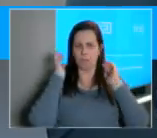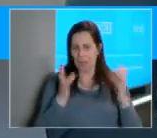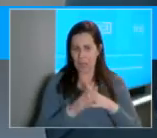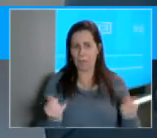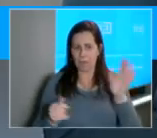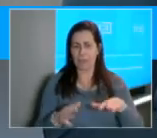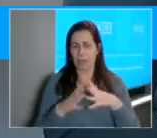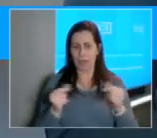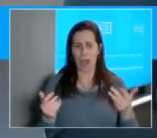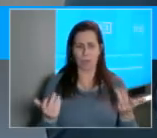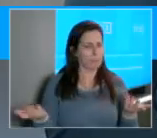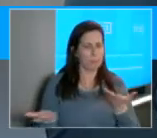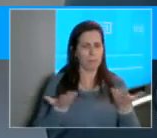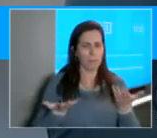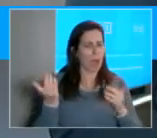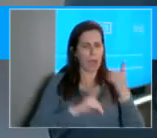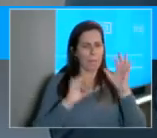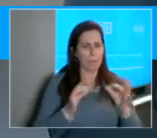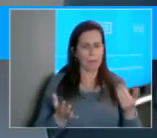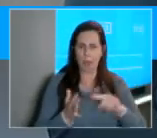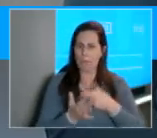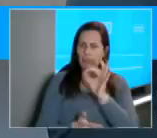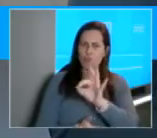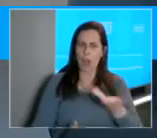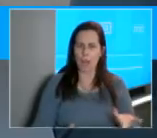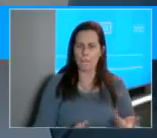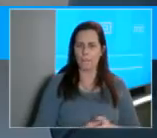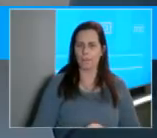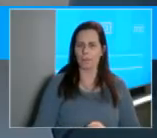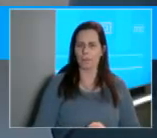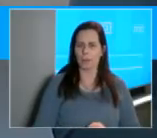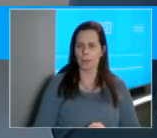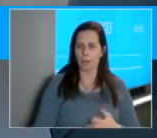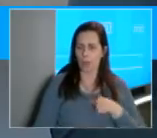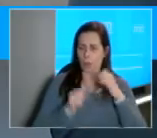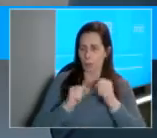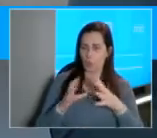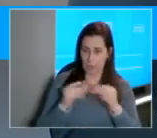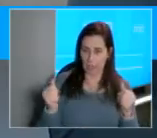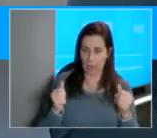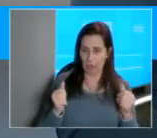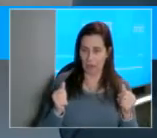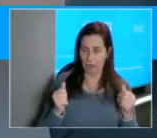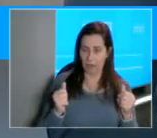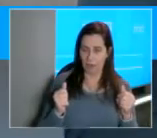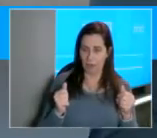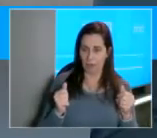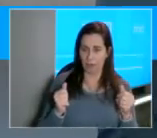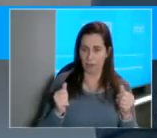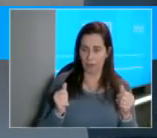שזה עלה. אז מה המטרה של זה? קודם כל, אני לא בטוח שזה נעלם. אין